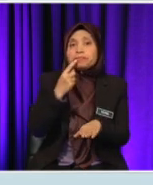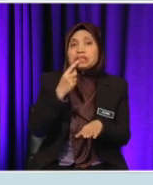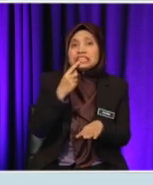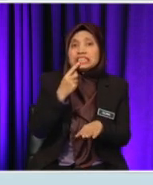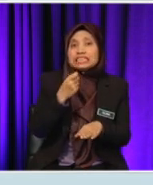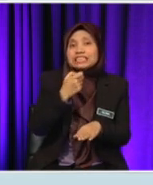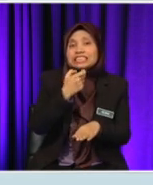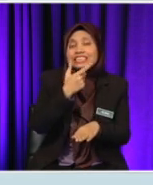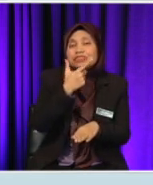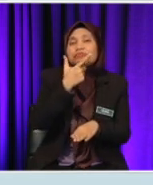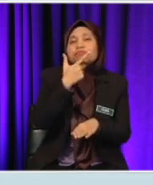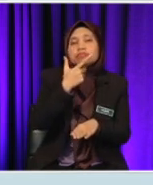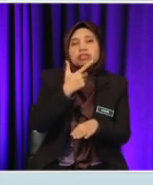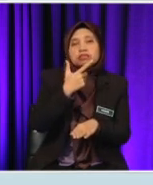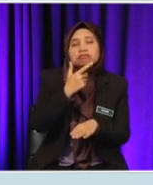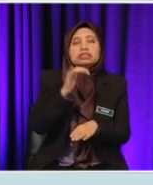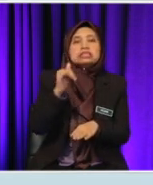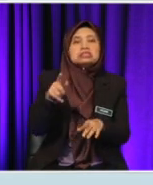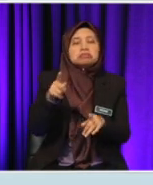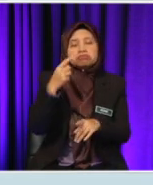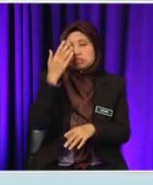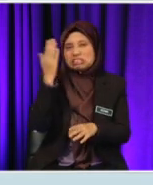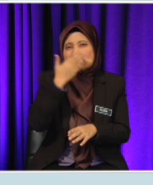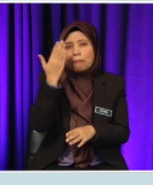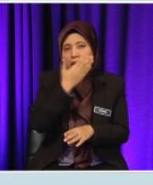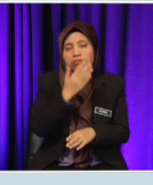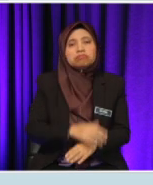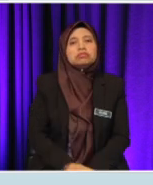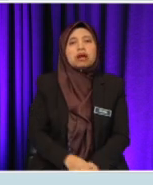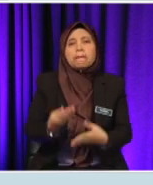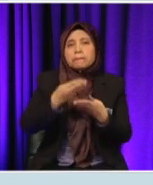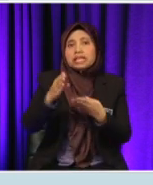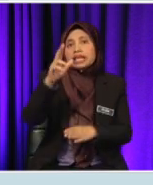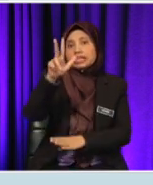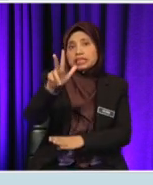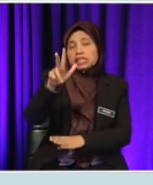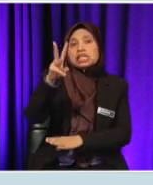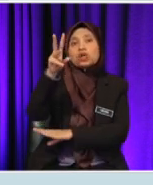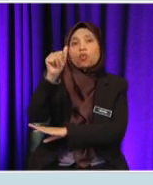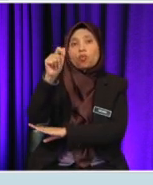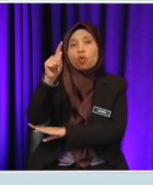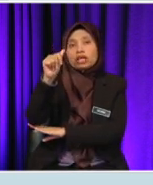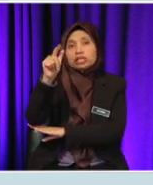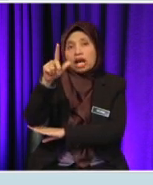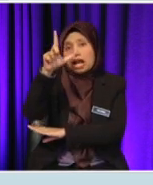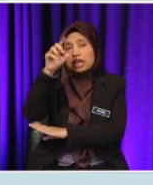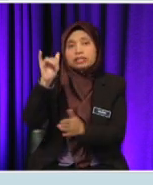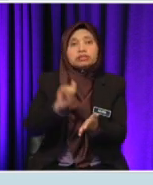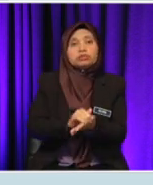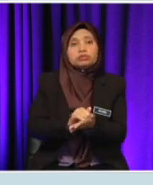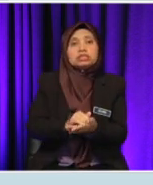sebuah senyuman sama Hatta ketika sibuk berbicara sekalipun Berikan tiga pewartakan lelaki itu